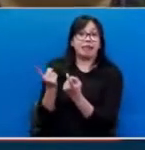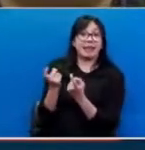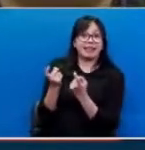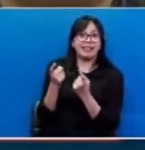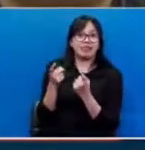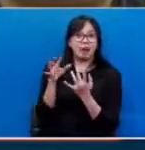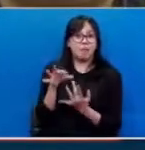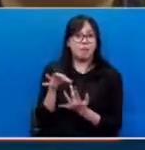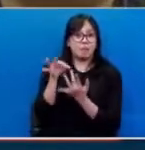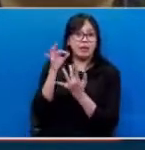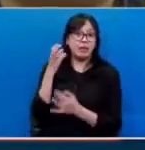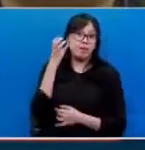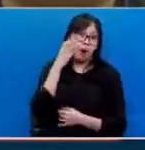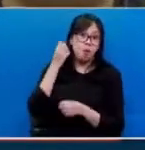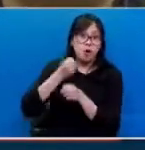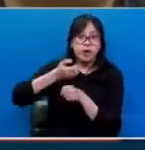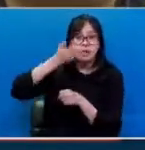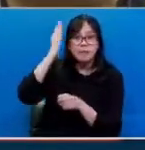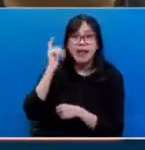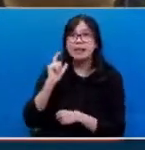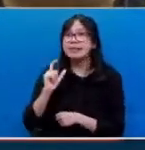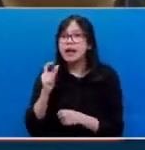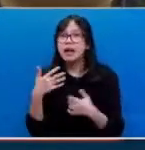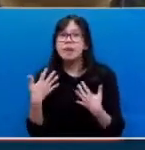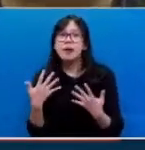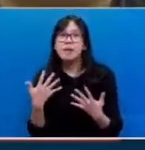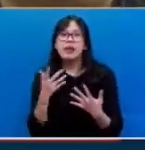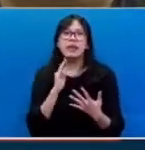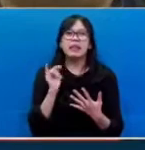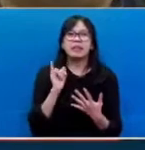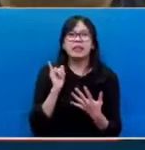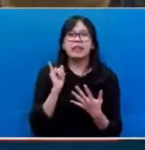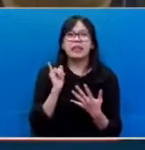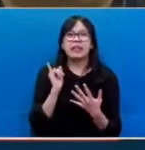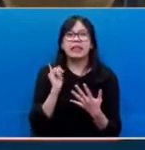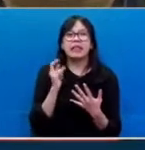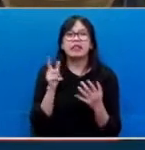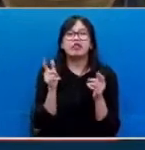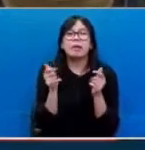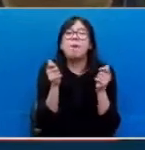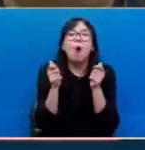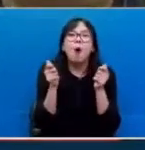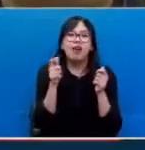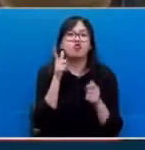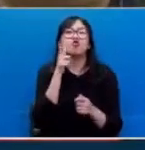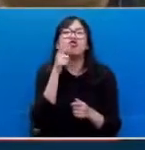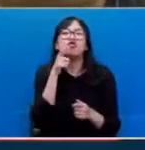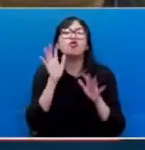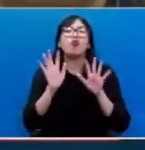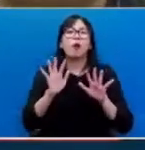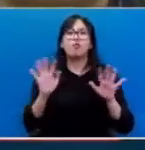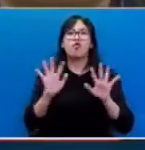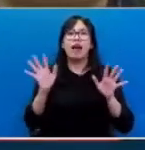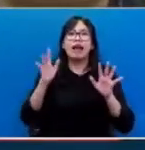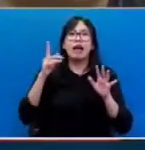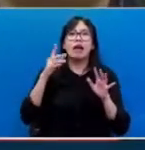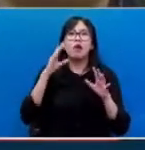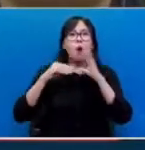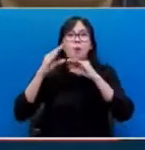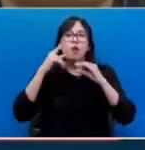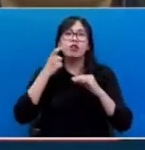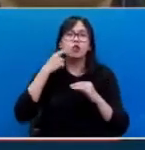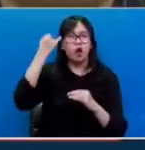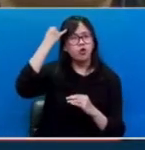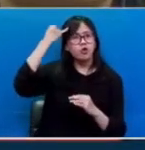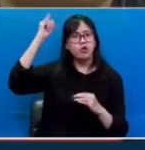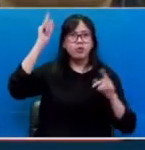metode-metode yang sebetulnya Ee tidak substansial gitu ya dan EE itu yang kemudian